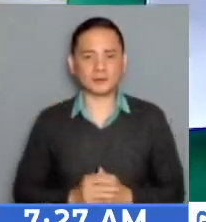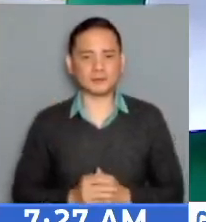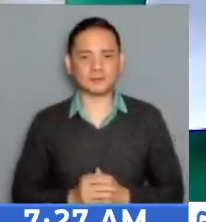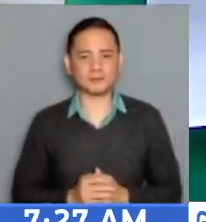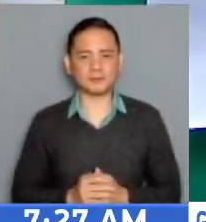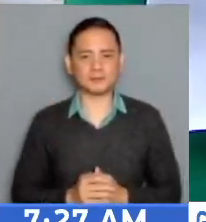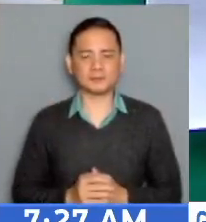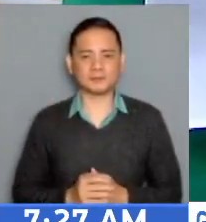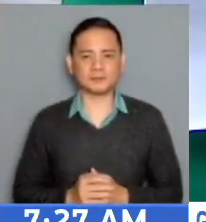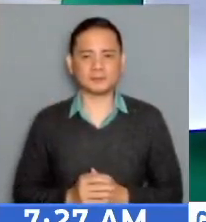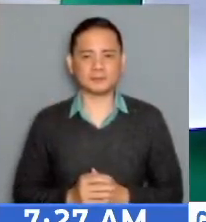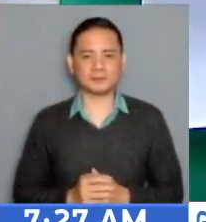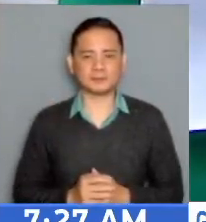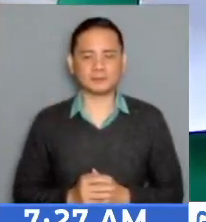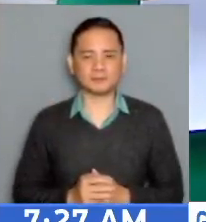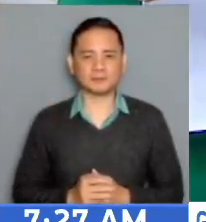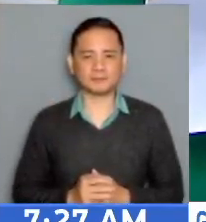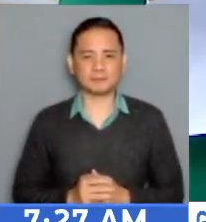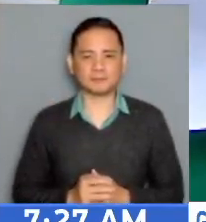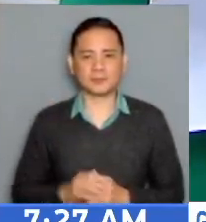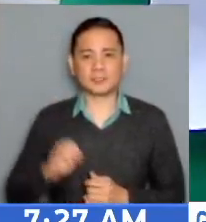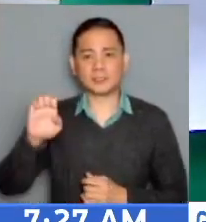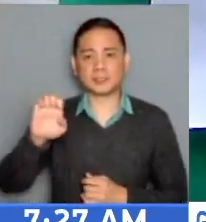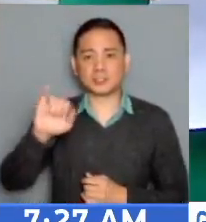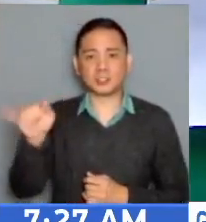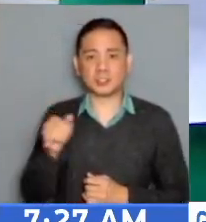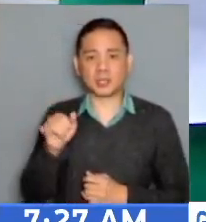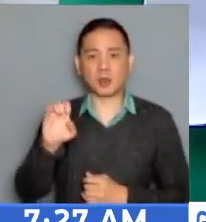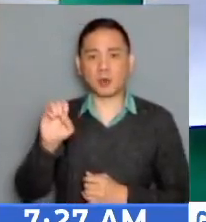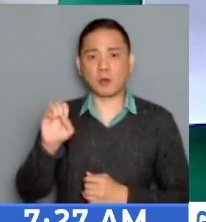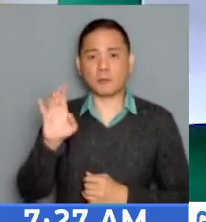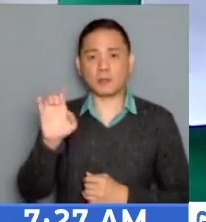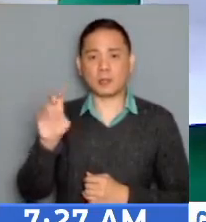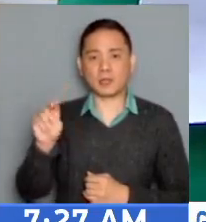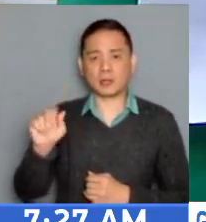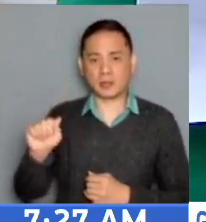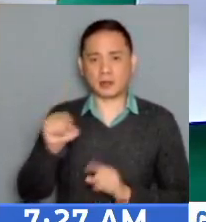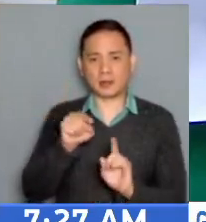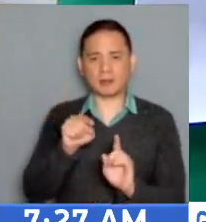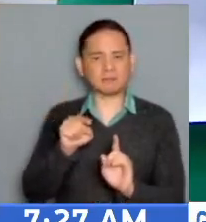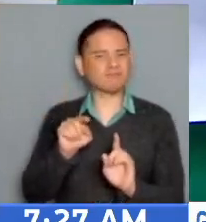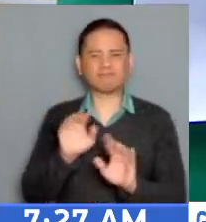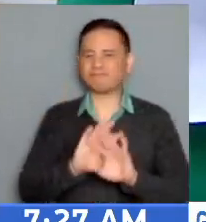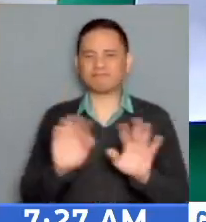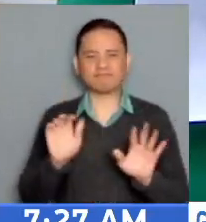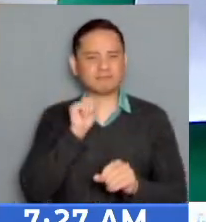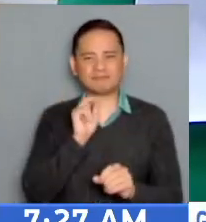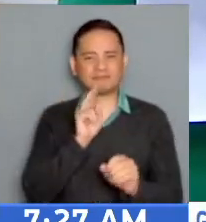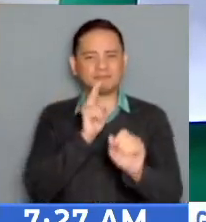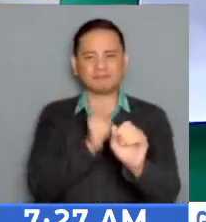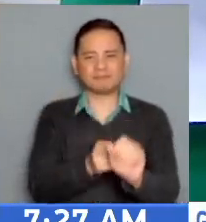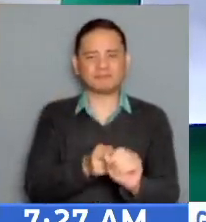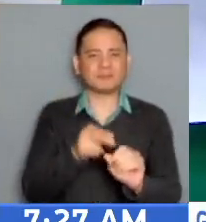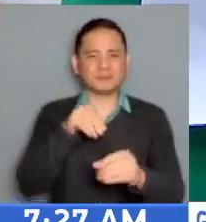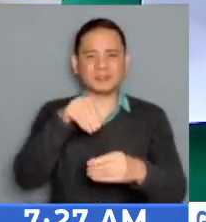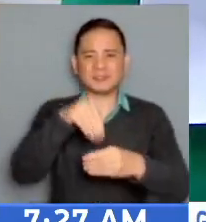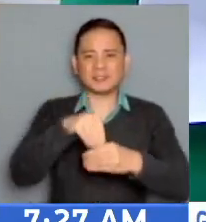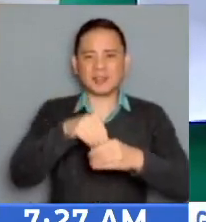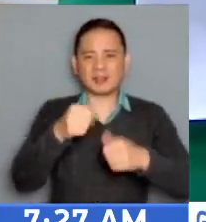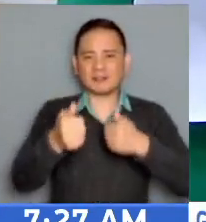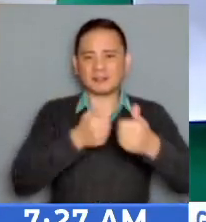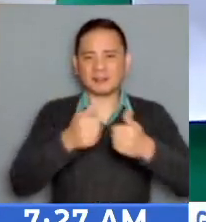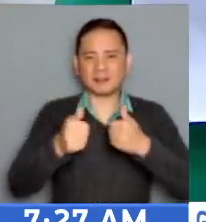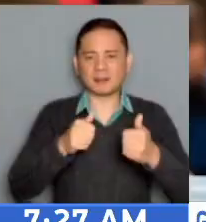Hindi makakasali si Pinoy Olympian pole vaulter Ernest Jean Obiena sa Asian Indoor Championship sa Kazakhstan sa susunod na